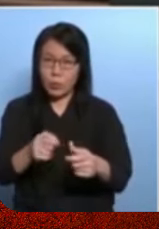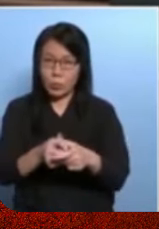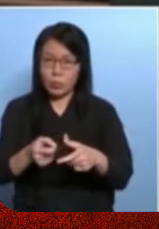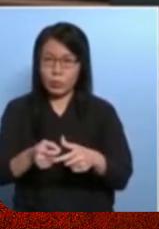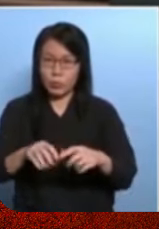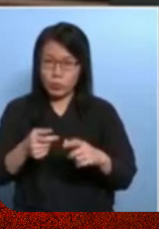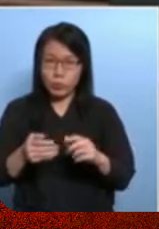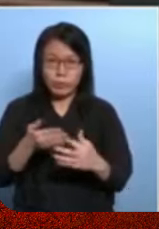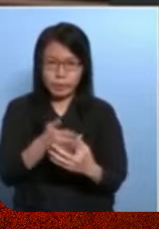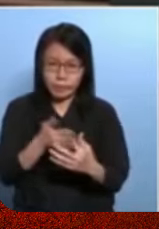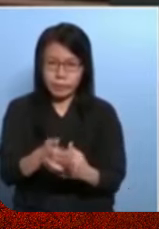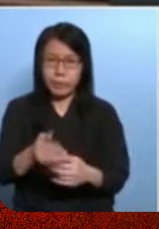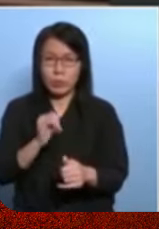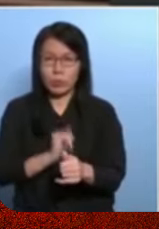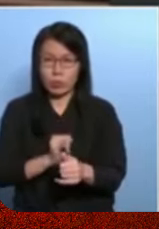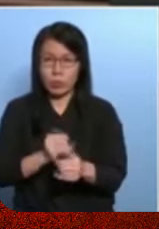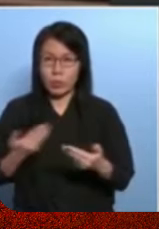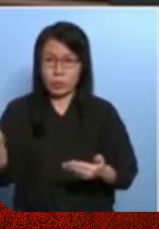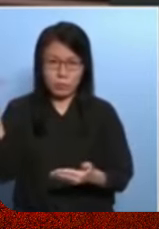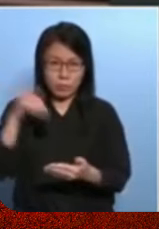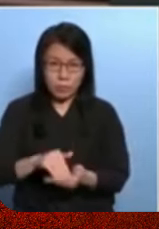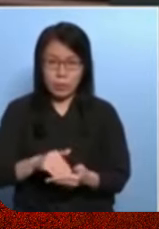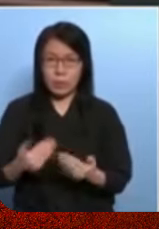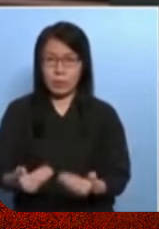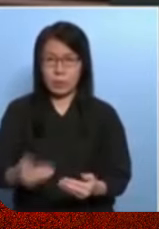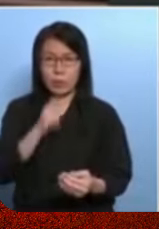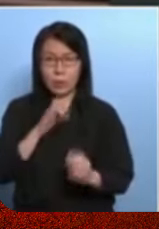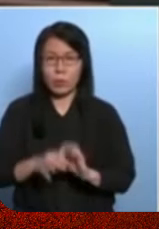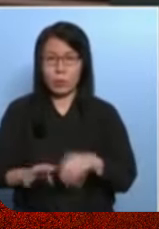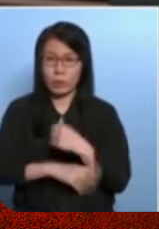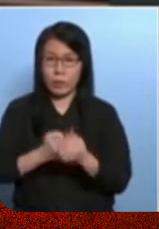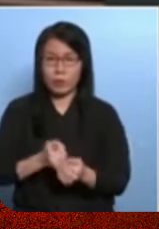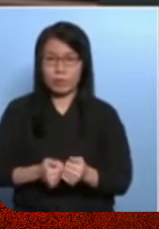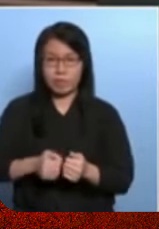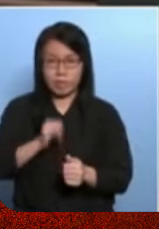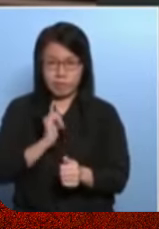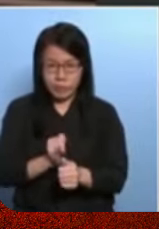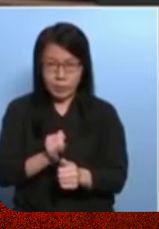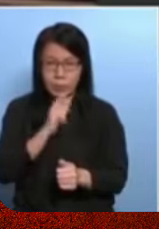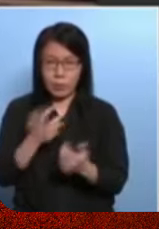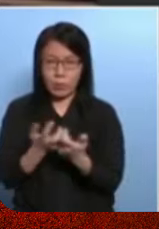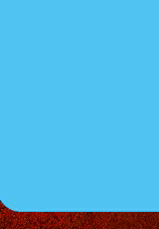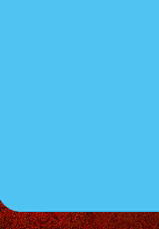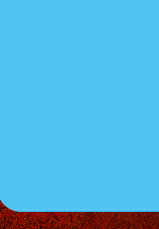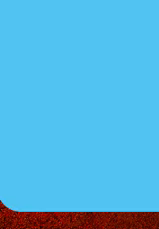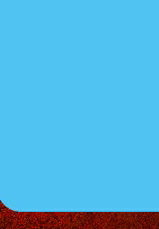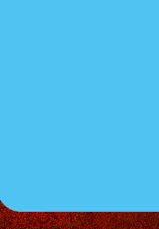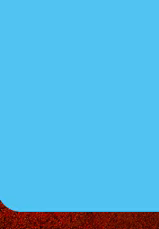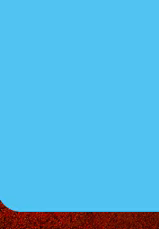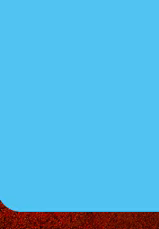現在到目前為止有沒有一些執法檢控成功檢控的數字和個案？